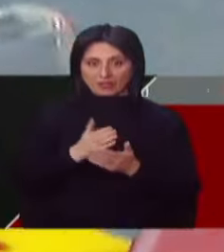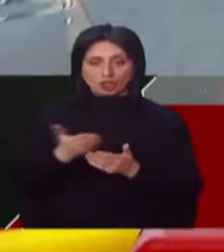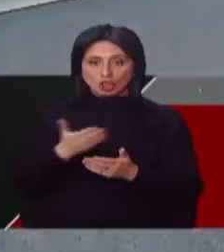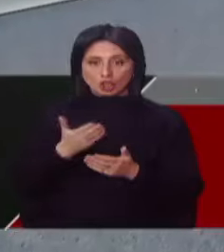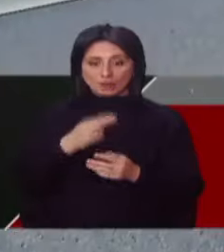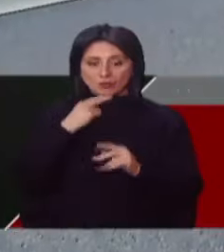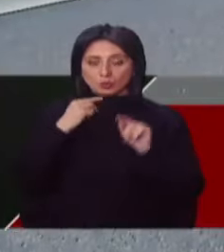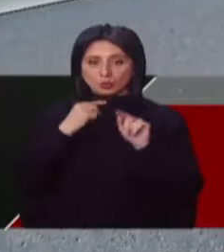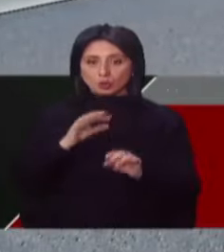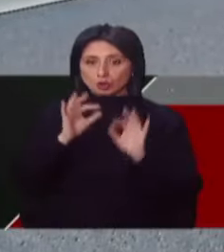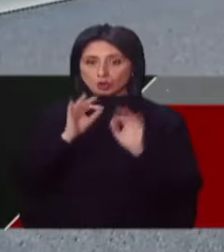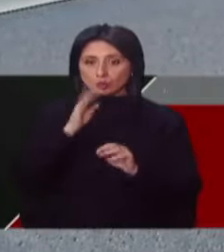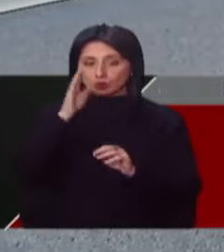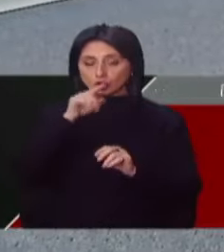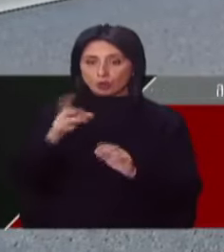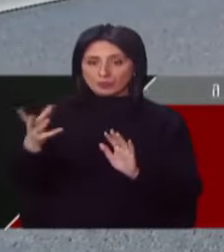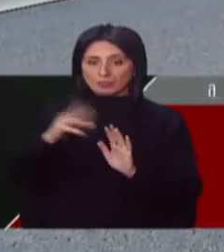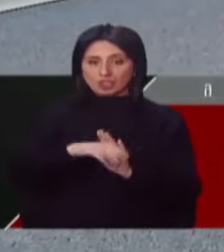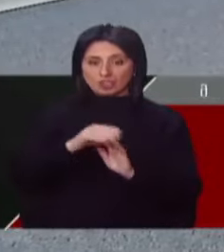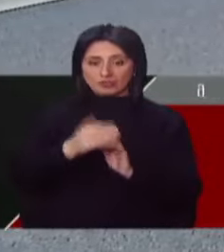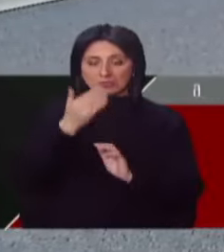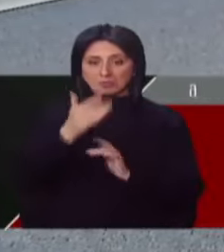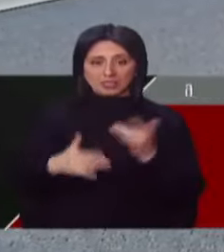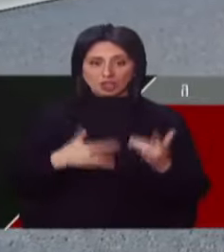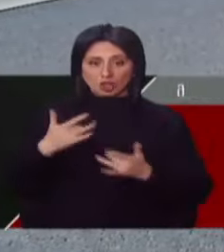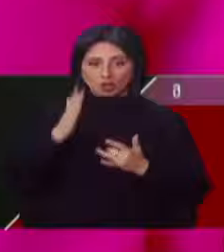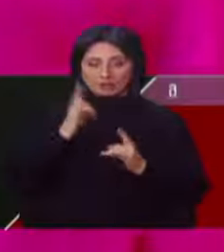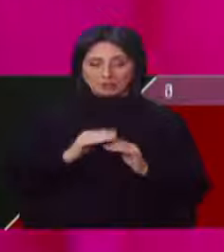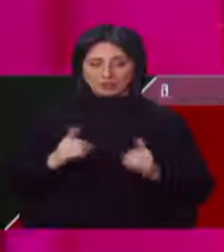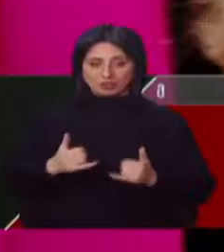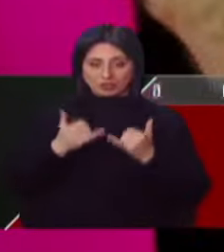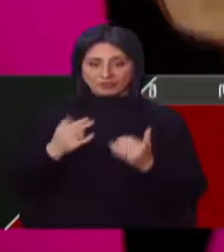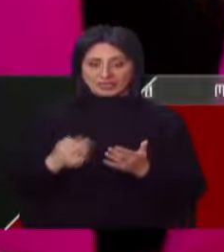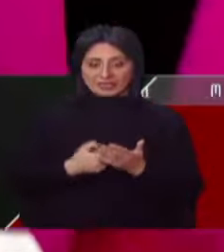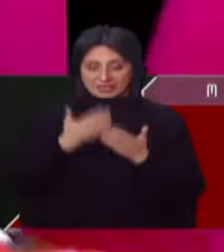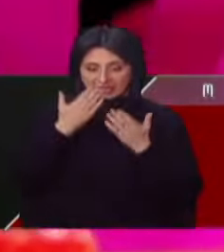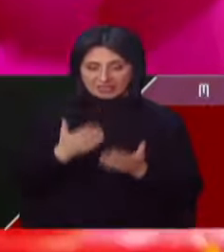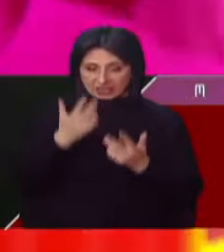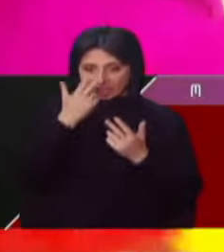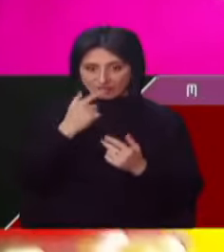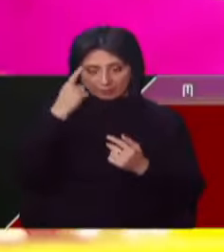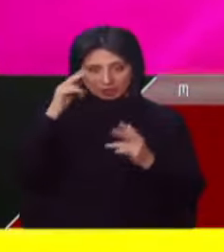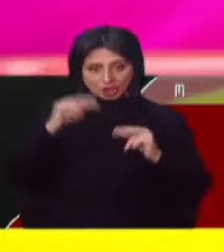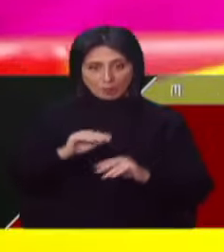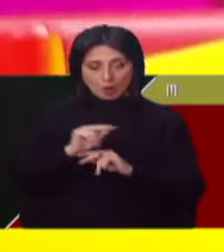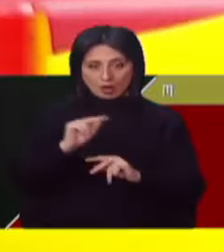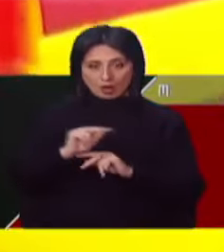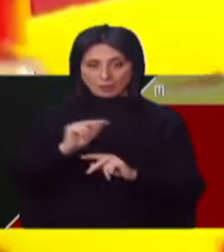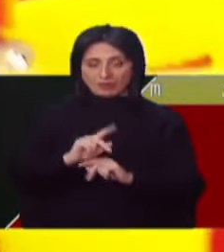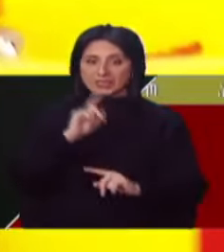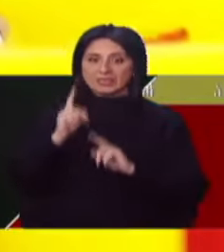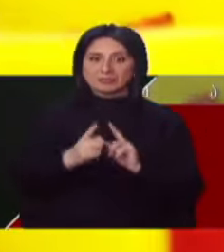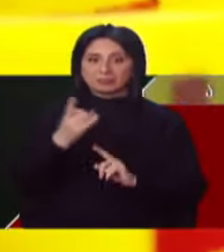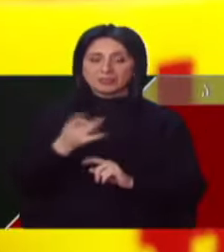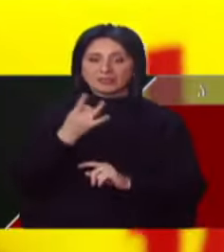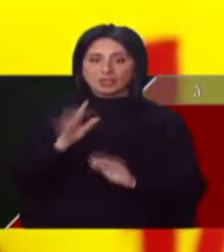რომლის ფოკუსშიც სწორედ მშობლების ჩართულობა და მათი როლი იქნება ბავშვებისთვის წიგნის კითხვის ჩვევის ჩამოყალიბების პროცესში. წელს